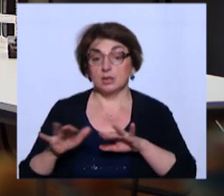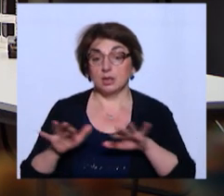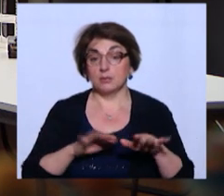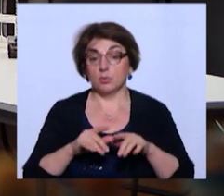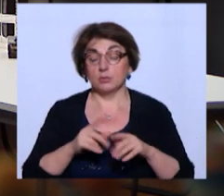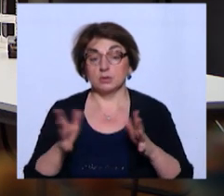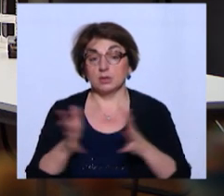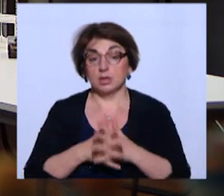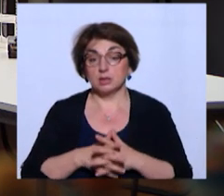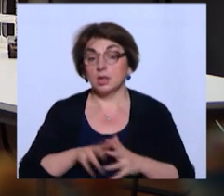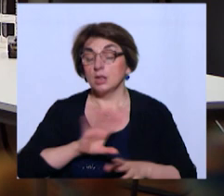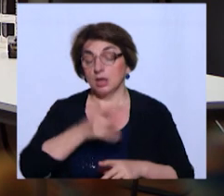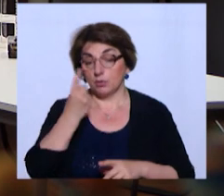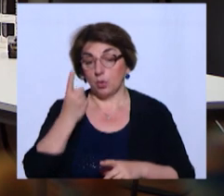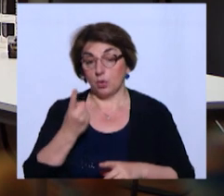დანარჩენები კი იგივეა.